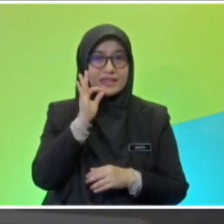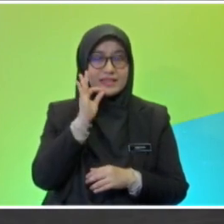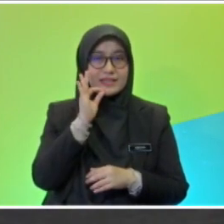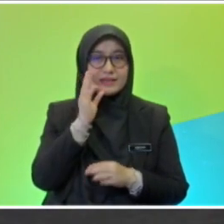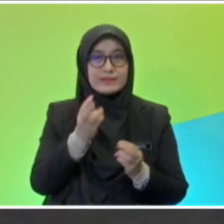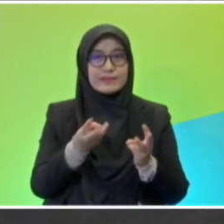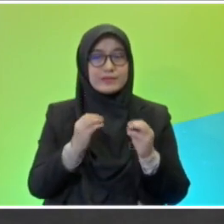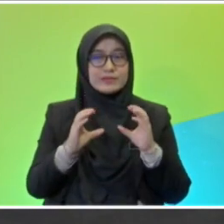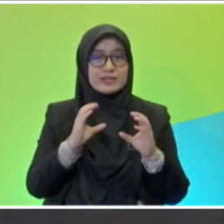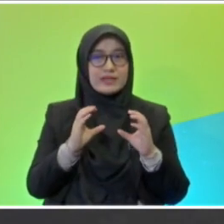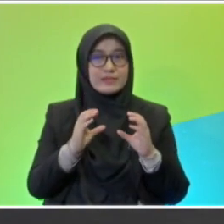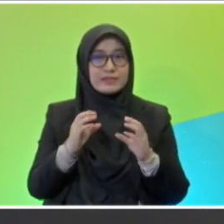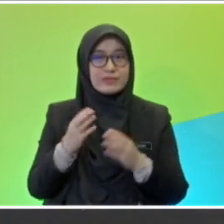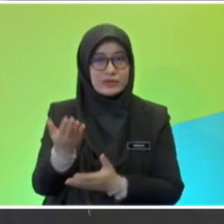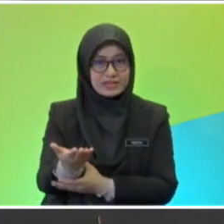oke